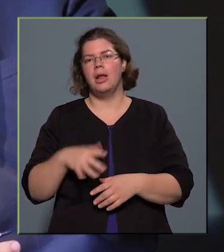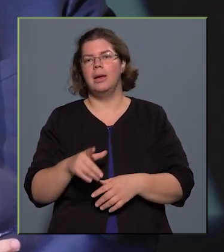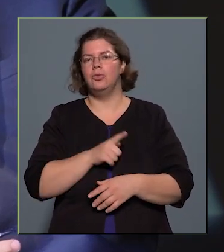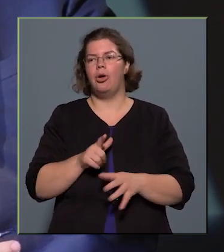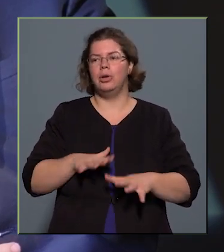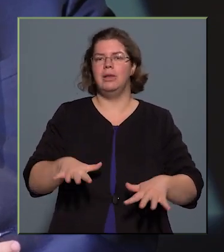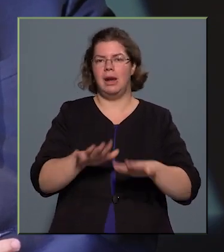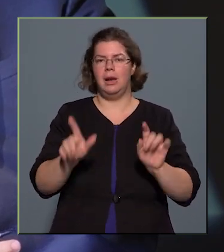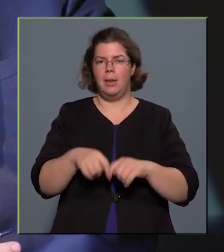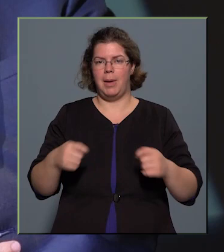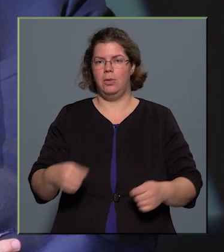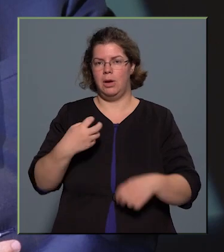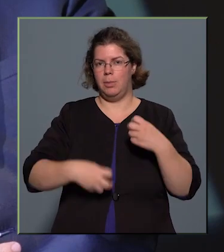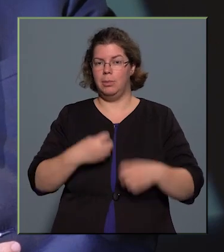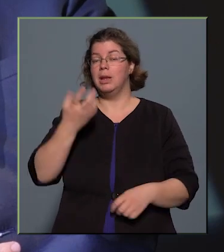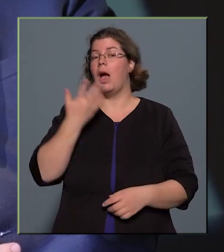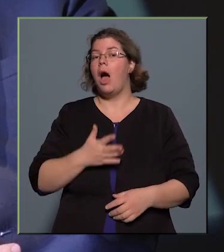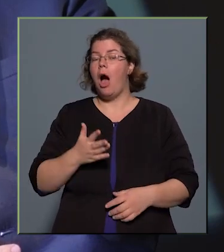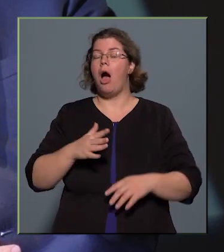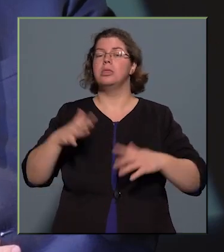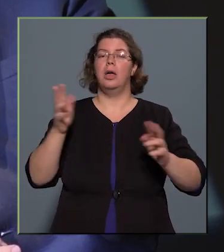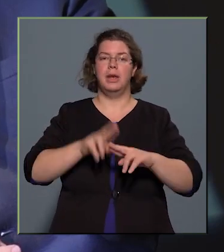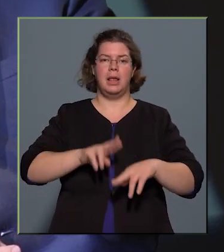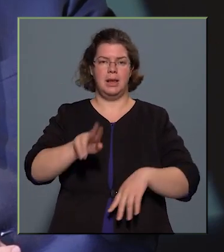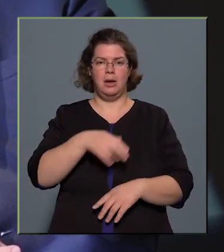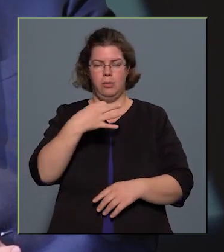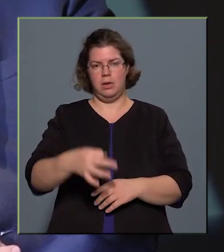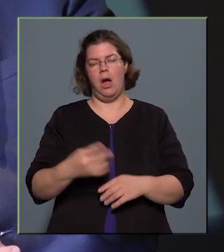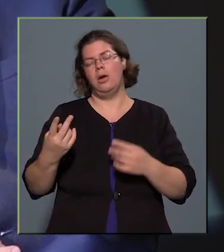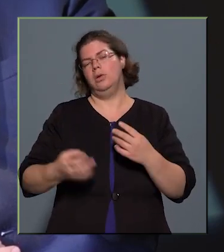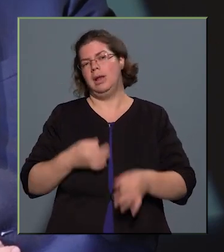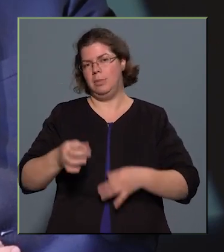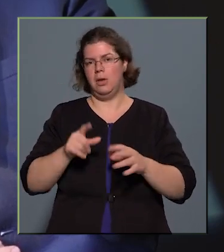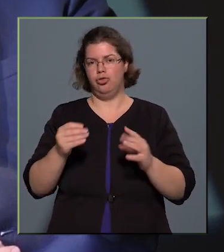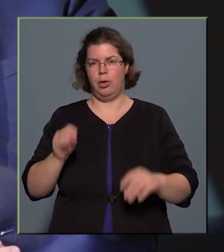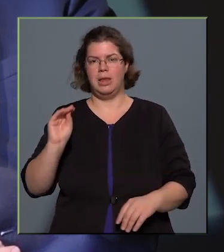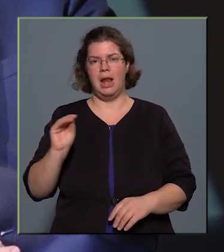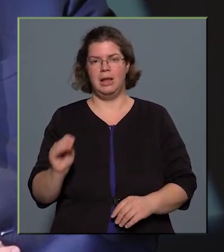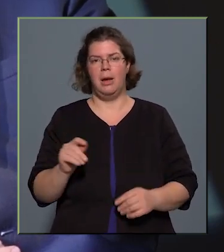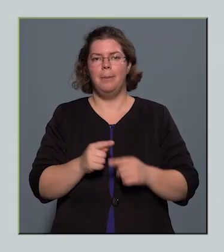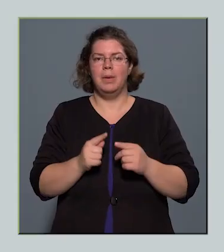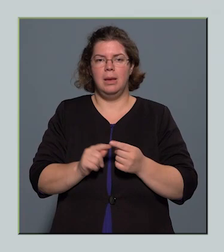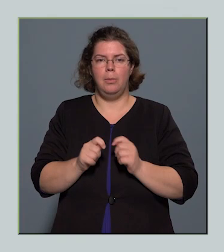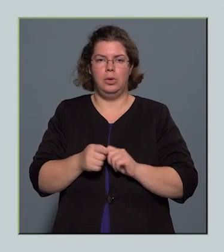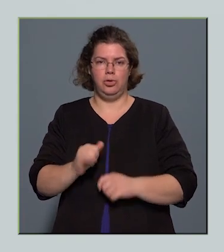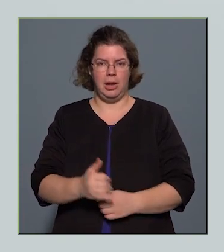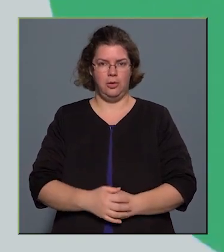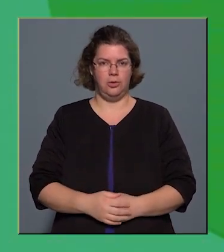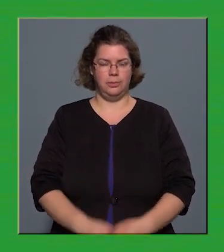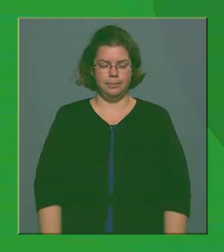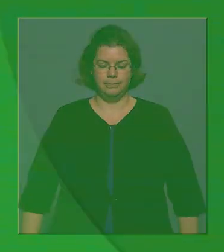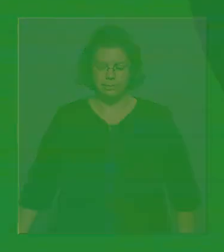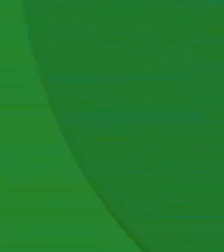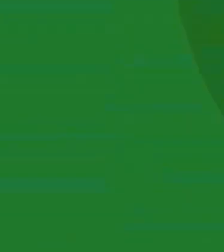területen megoldja a problémákat. De amikor nagy rendszerekről van szó, akkor természetesen ez sokat jelent a kis módosítás is.